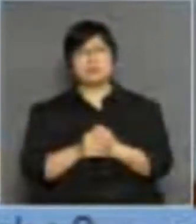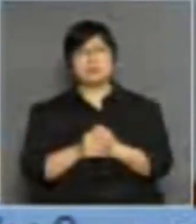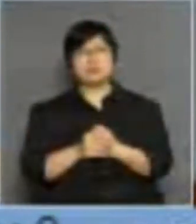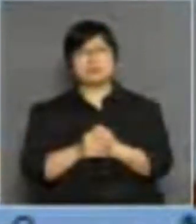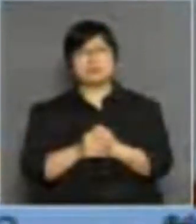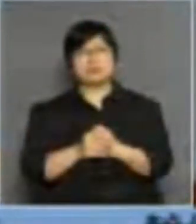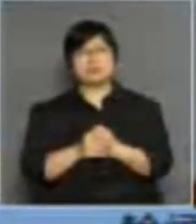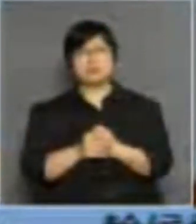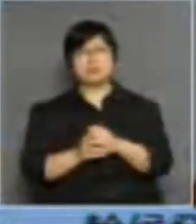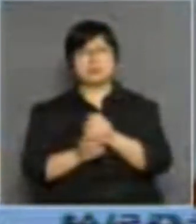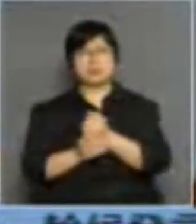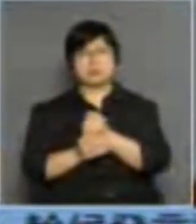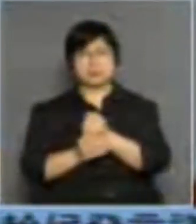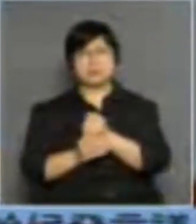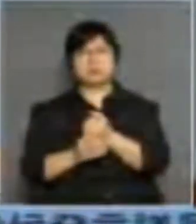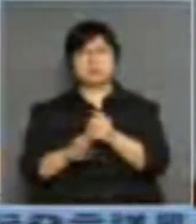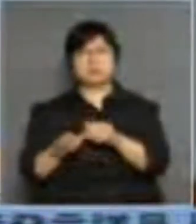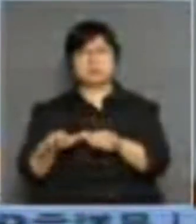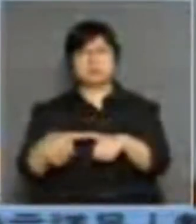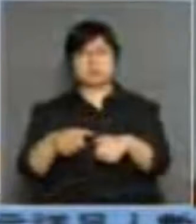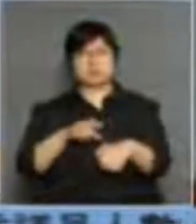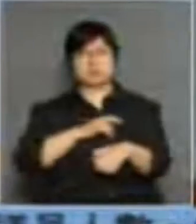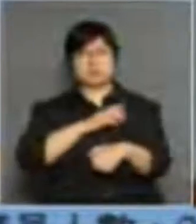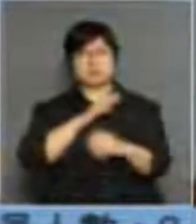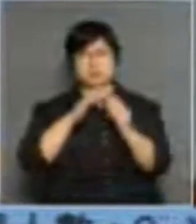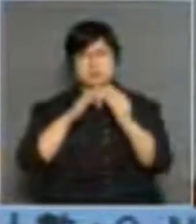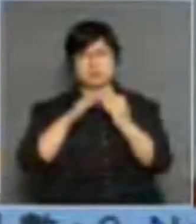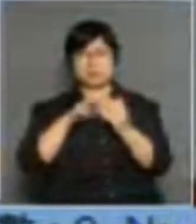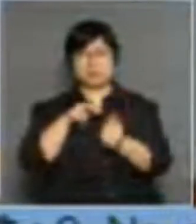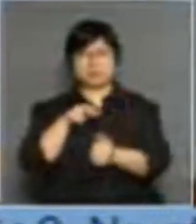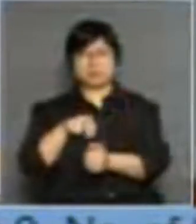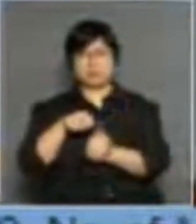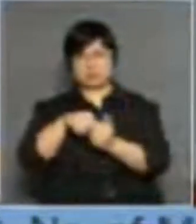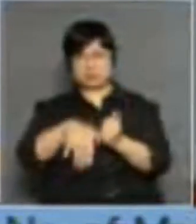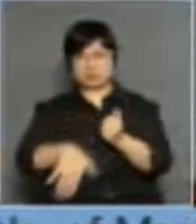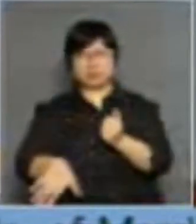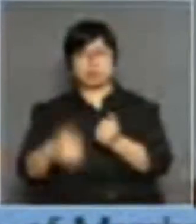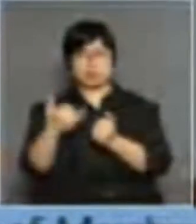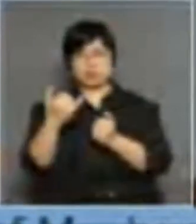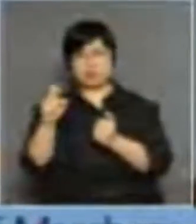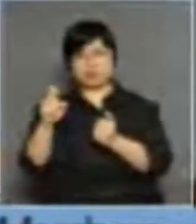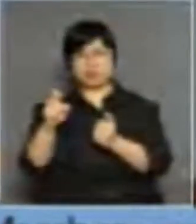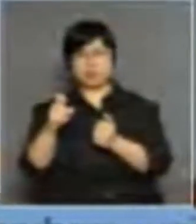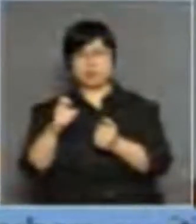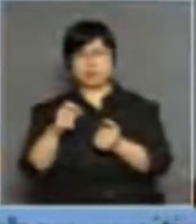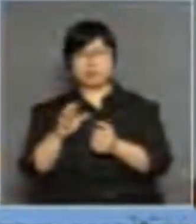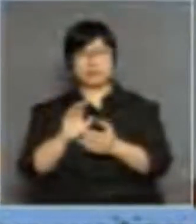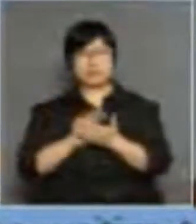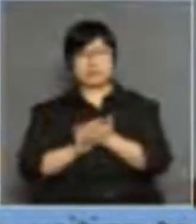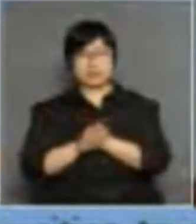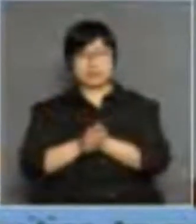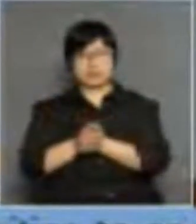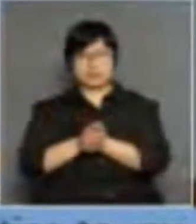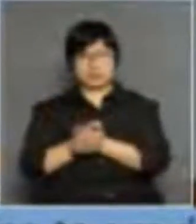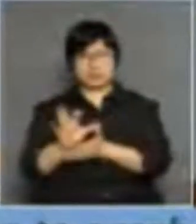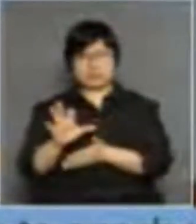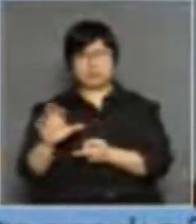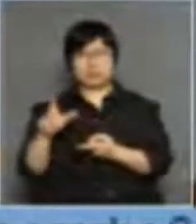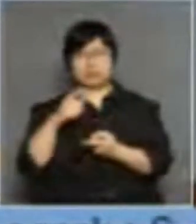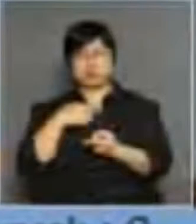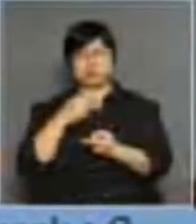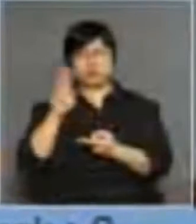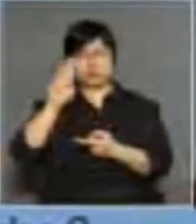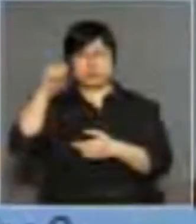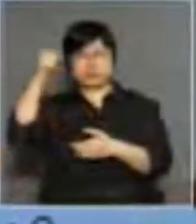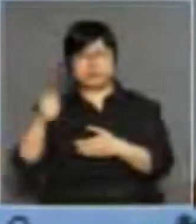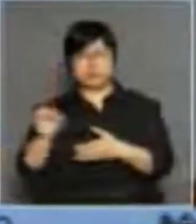漁農自然護理處轄下有69個旱廁，分設在全港的24個郊野公